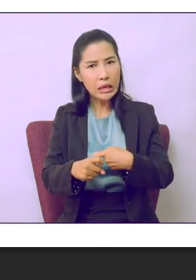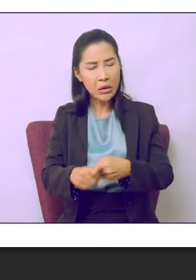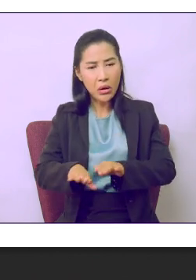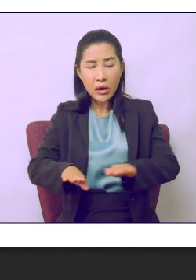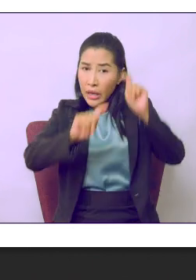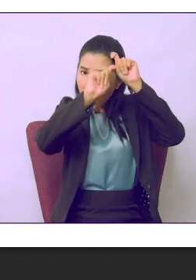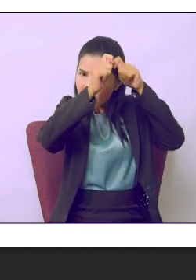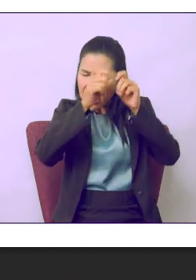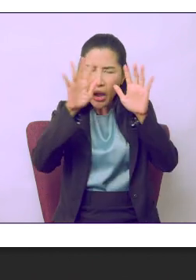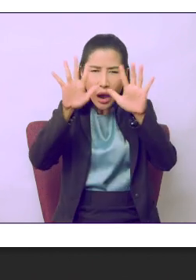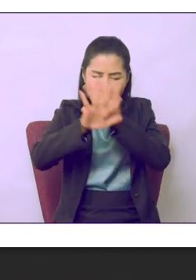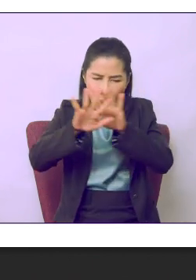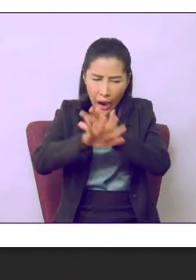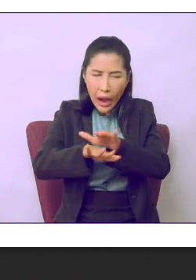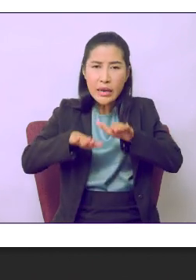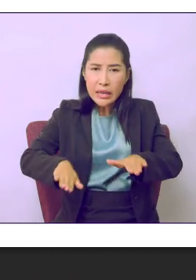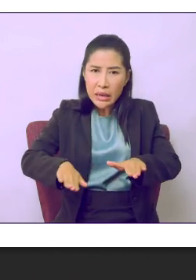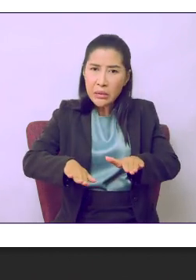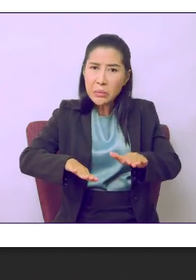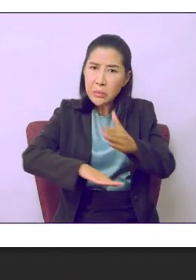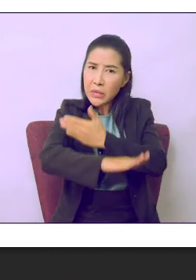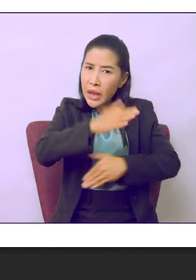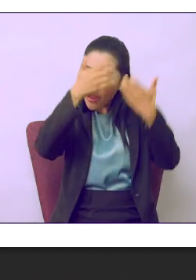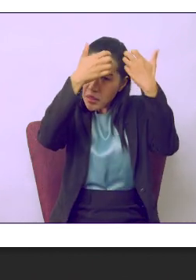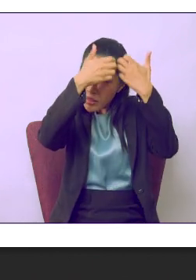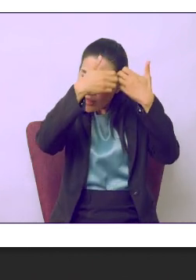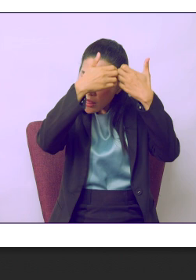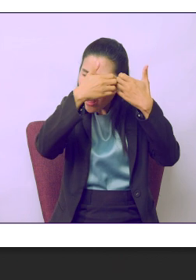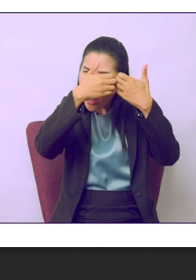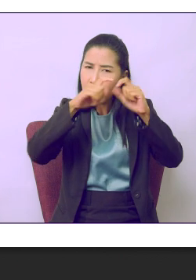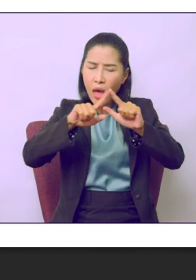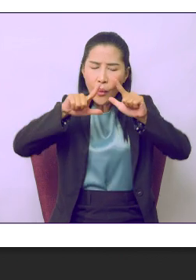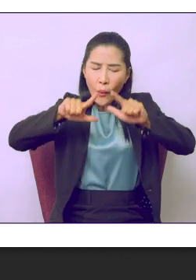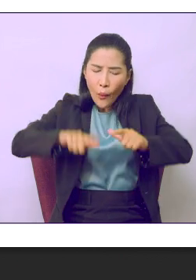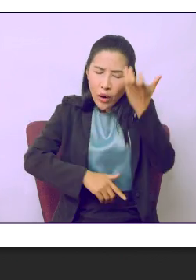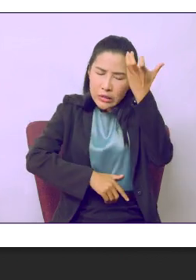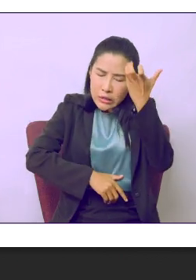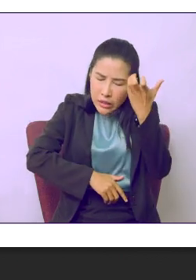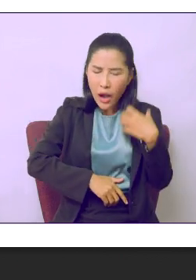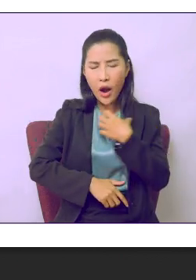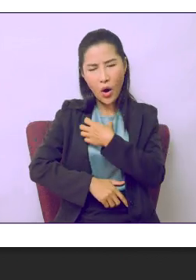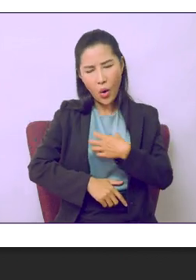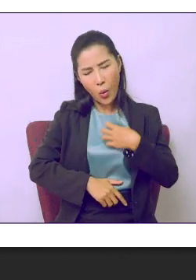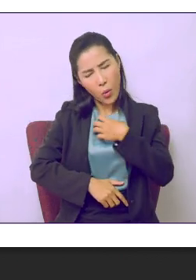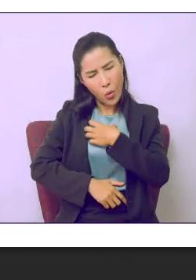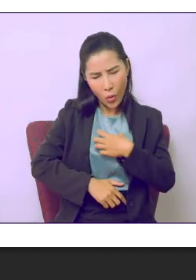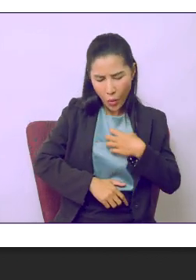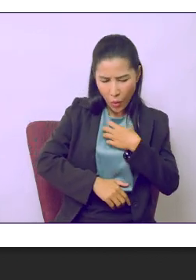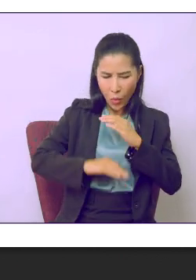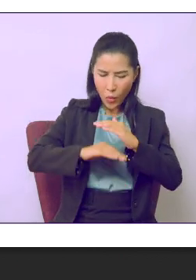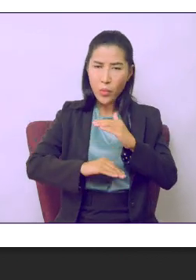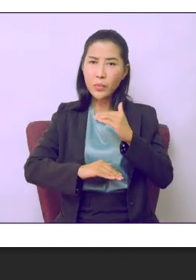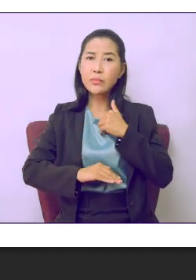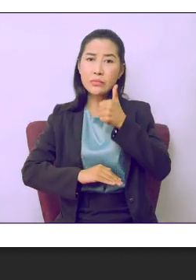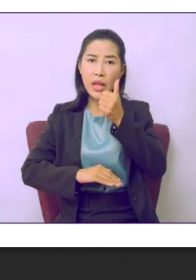ออทิสติกเนี่ยก็จะคล้ายๆกับน้องเด็กสมองพิการแ่ะแต่จะมีเพิ่มเรื่องของลดวิตกกังวลได้ควบคุมอารมณ์ได้แล้วก็เพิ่มทักษะการสื่อ